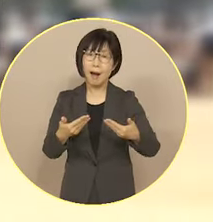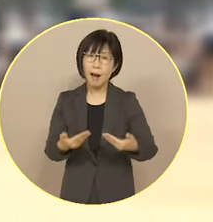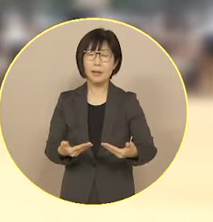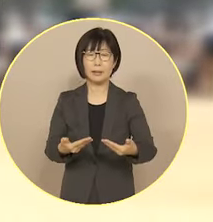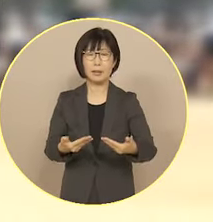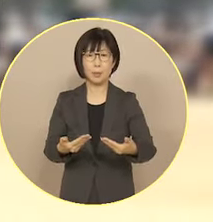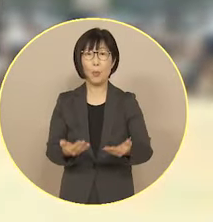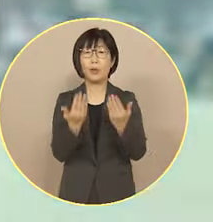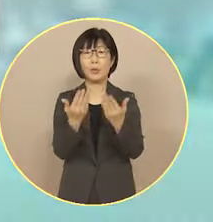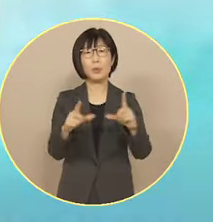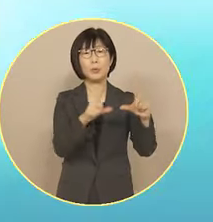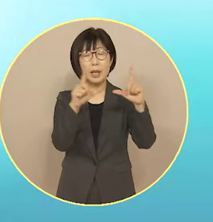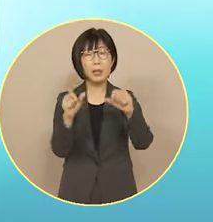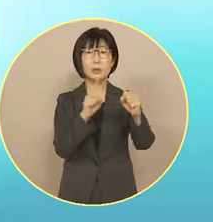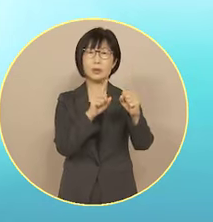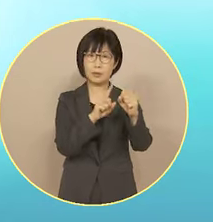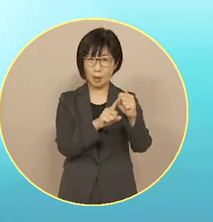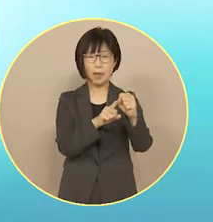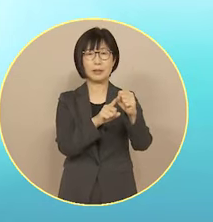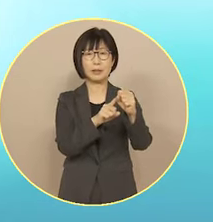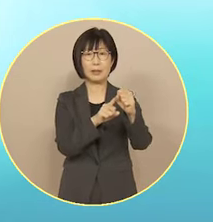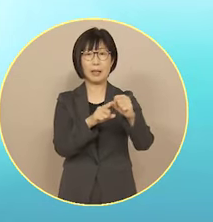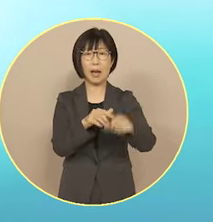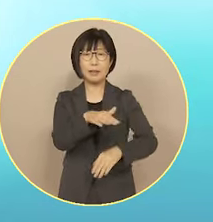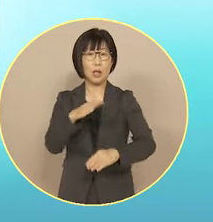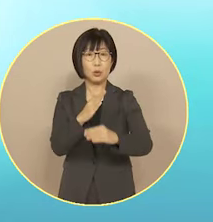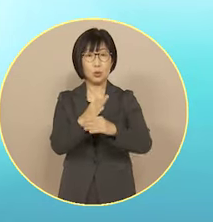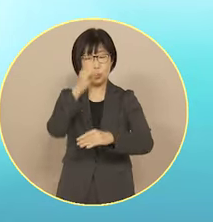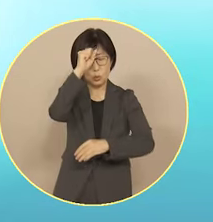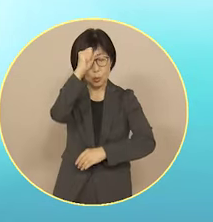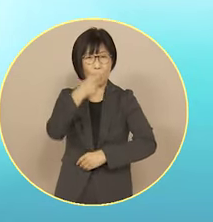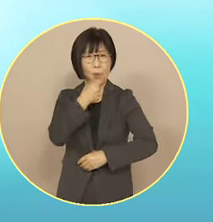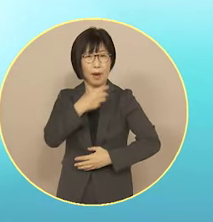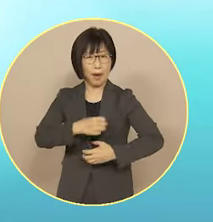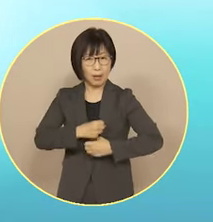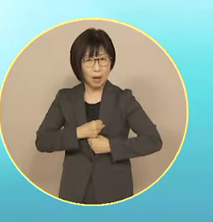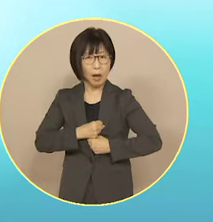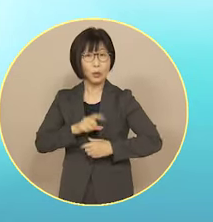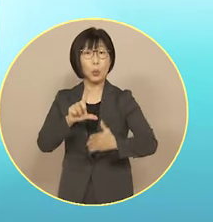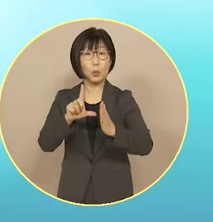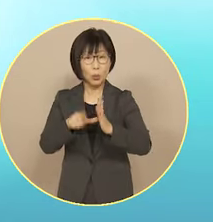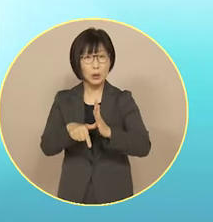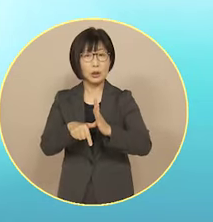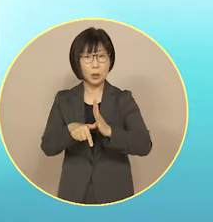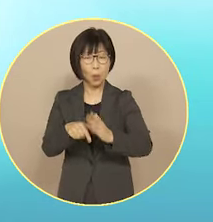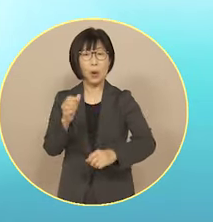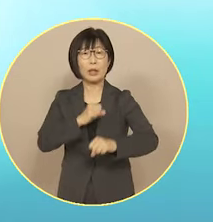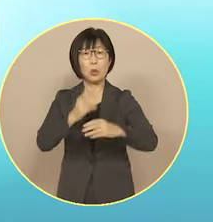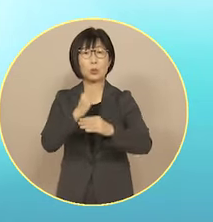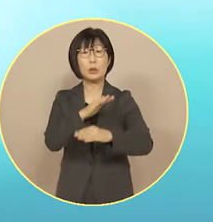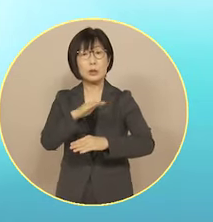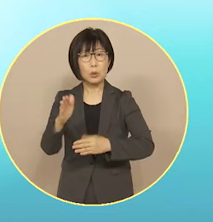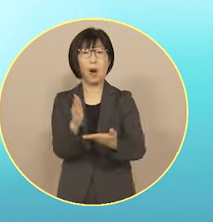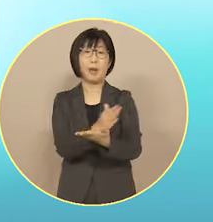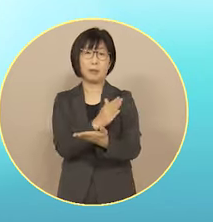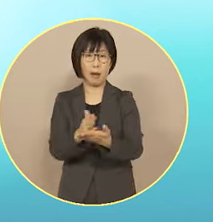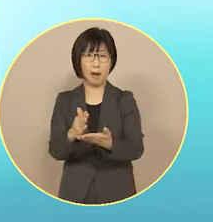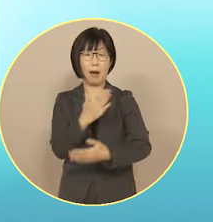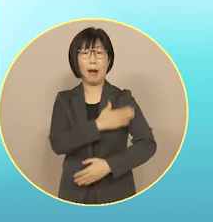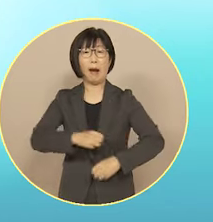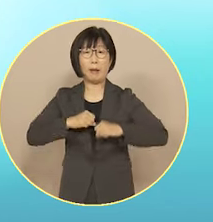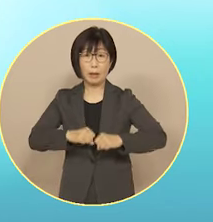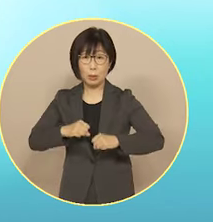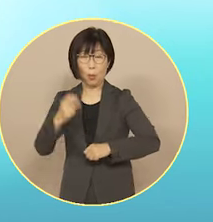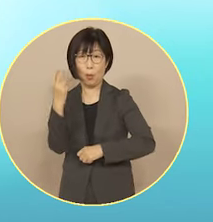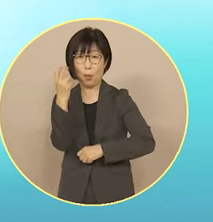学校での生活を送るために熱中症警戒時の活動中止の判断であるとか児童生徒の健康